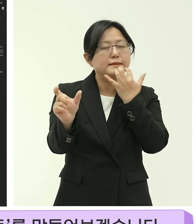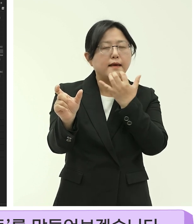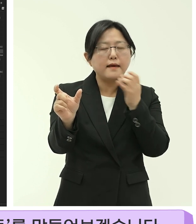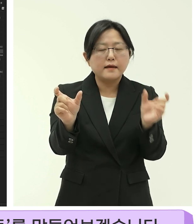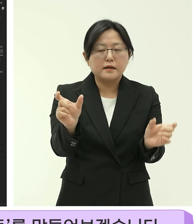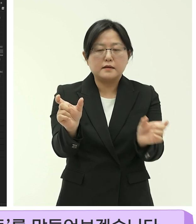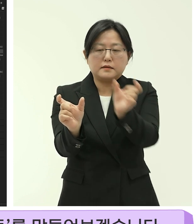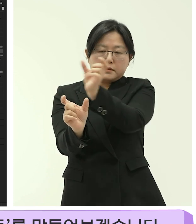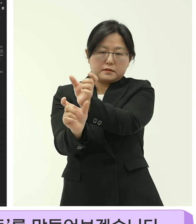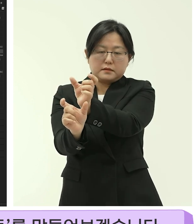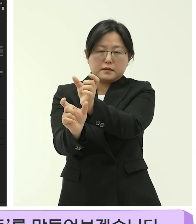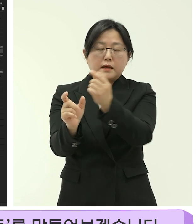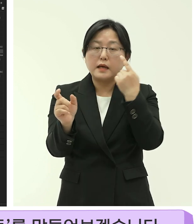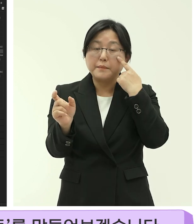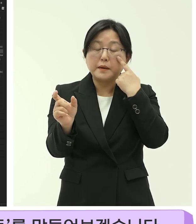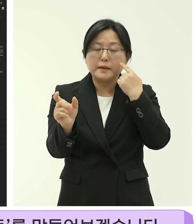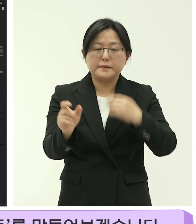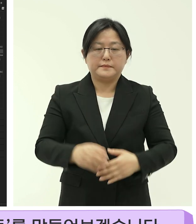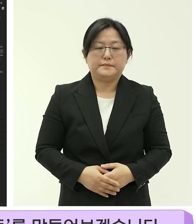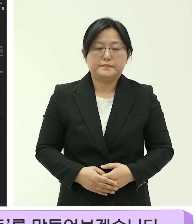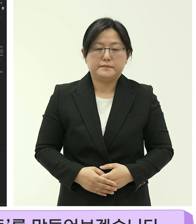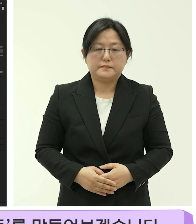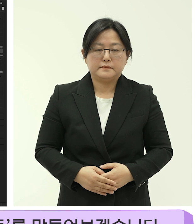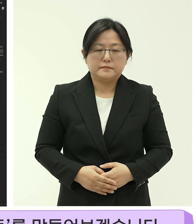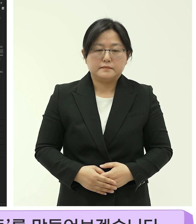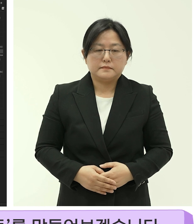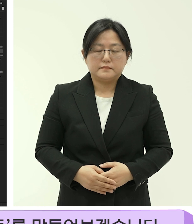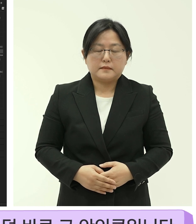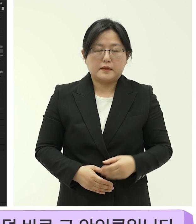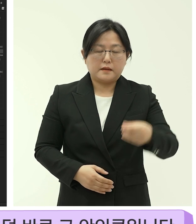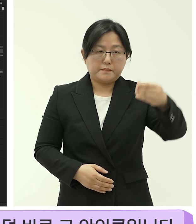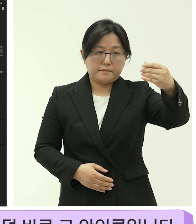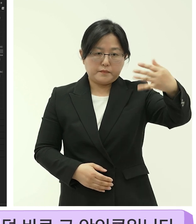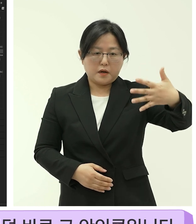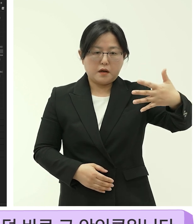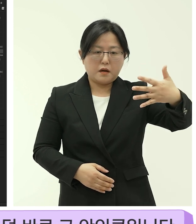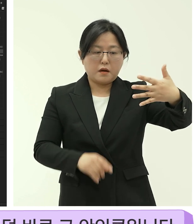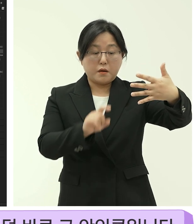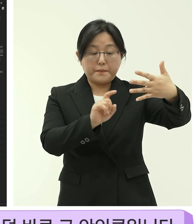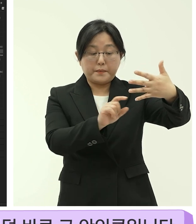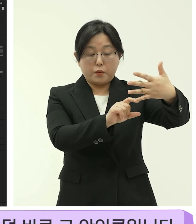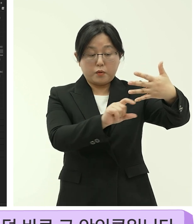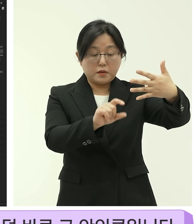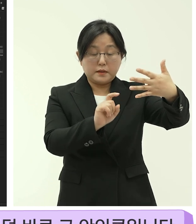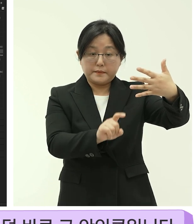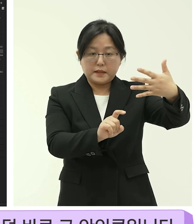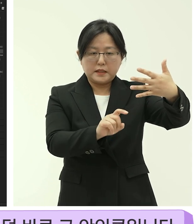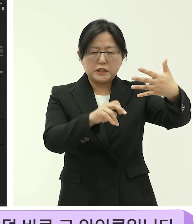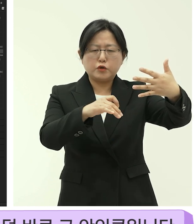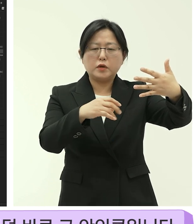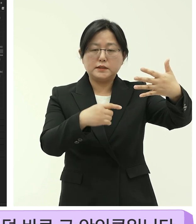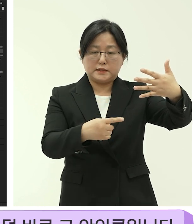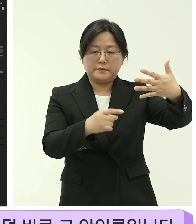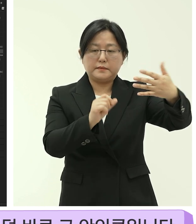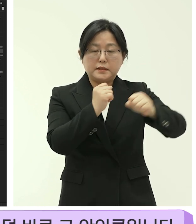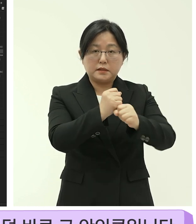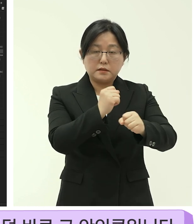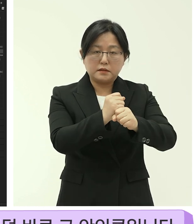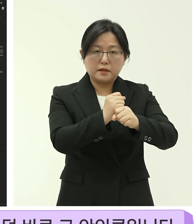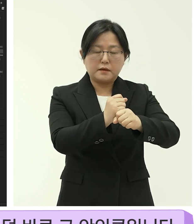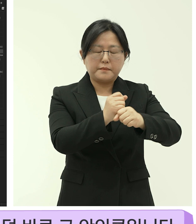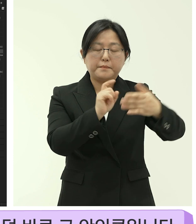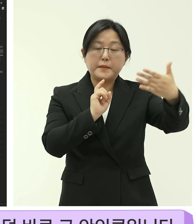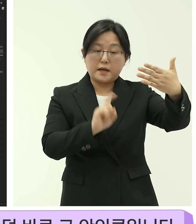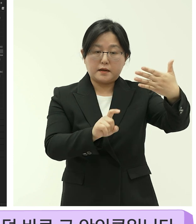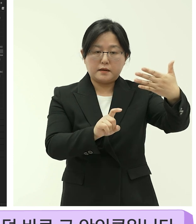특정한 색상을 갖는 색상 매트를 만들어 보겠습니다. 자, 프로젝트 창 오른쪽 밑에 우리가 시퀀스를